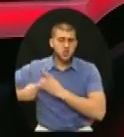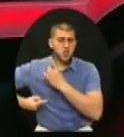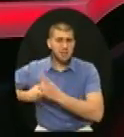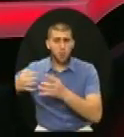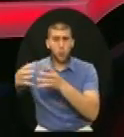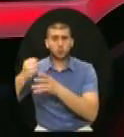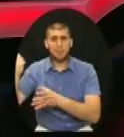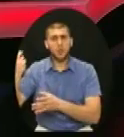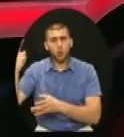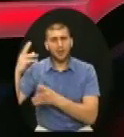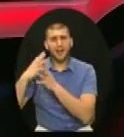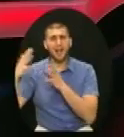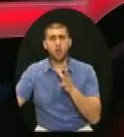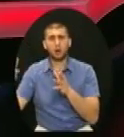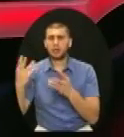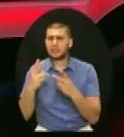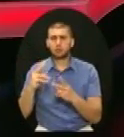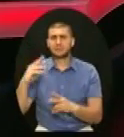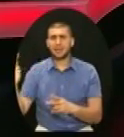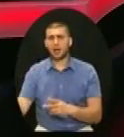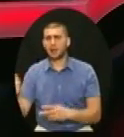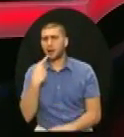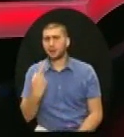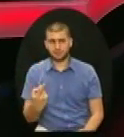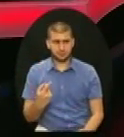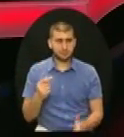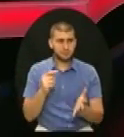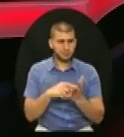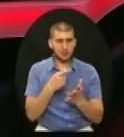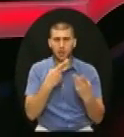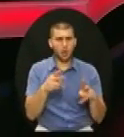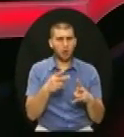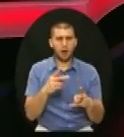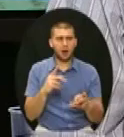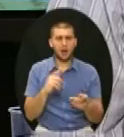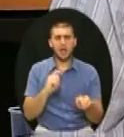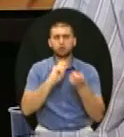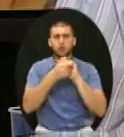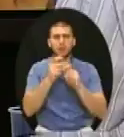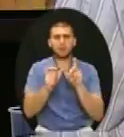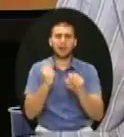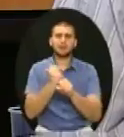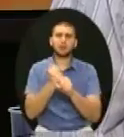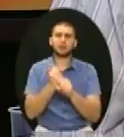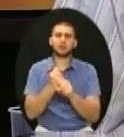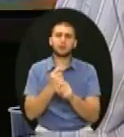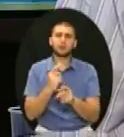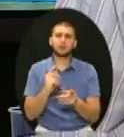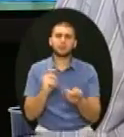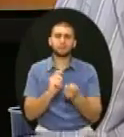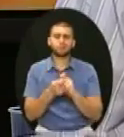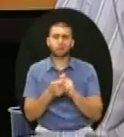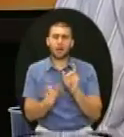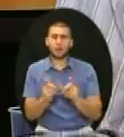גוש הימין הרבה יותר גדול? כלומר, אי אפשר מצד אחד להגיד שהם, כי הבראז' הוא, תראי, את לא יכולה להפוך בן אדם לעשות לו ניתוח מין באמצעות מאמר